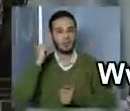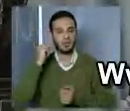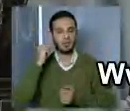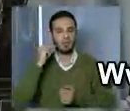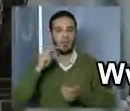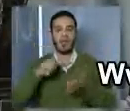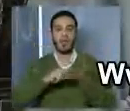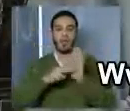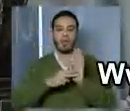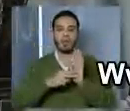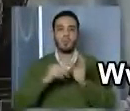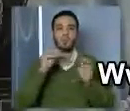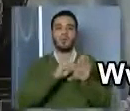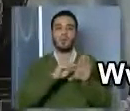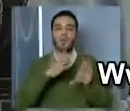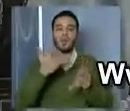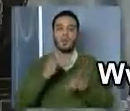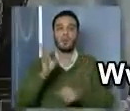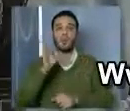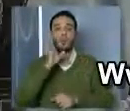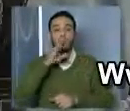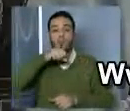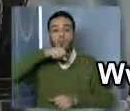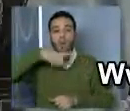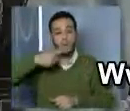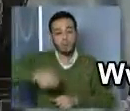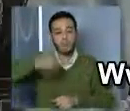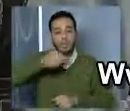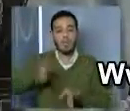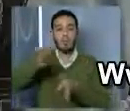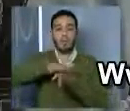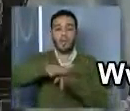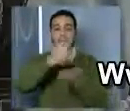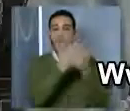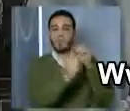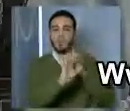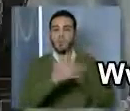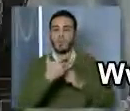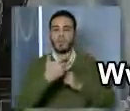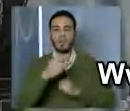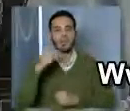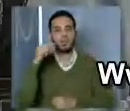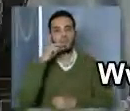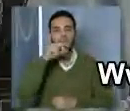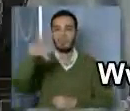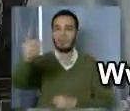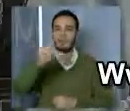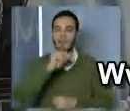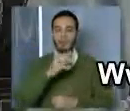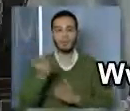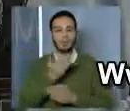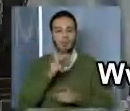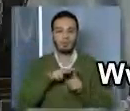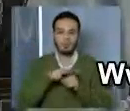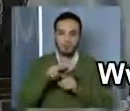ثم يقولون هذا الشعار: محمد مات وخلف بنات. يقصدون طبعا المسلمين اللي هم مش عارفين يحموا عرض النساء.